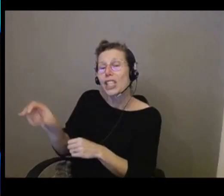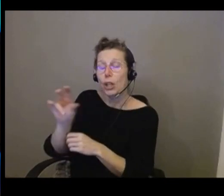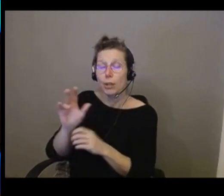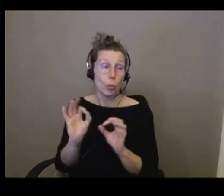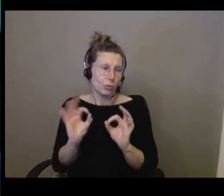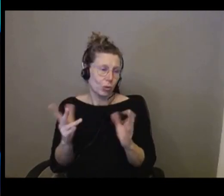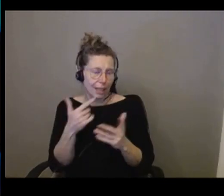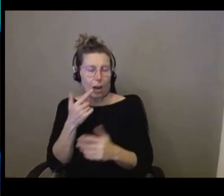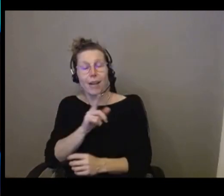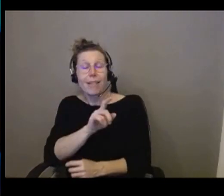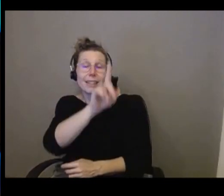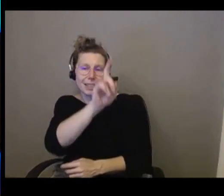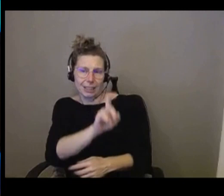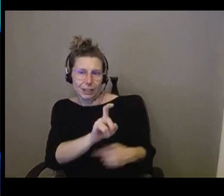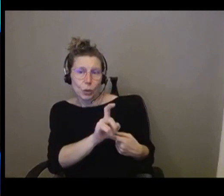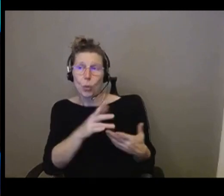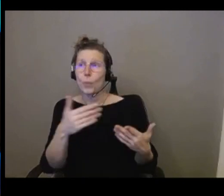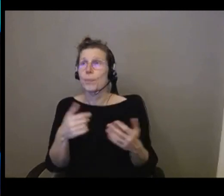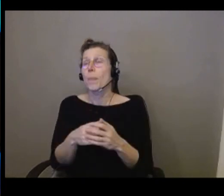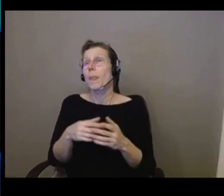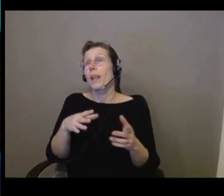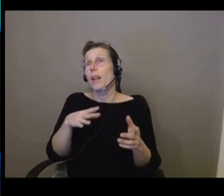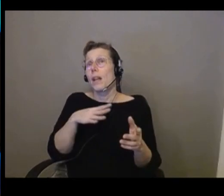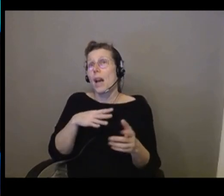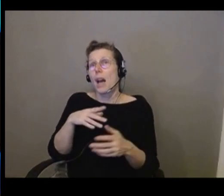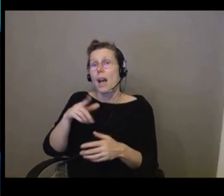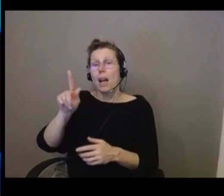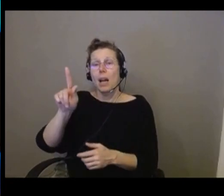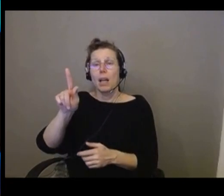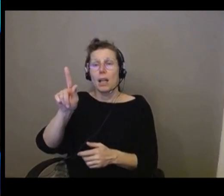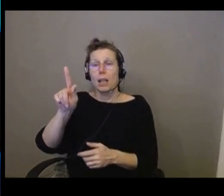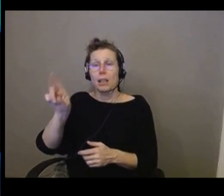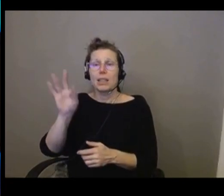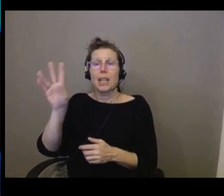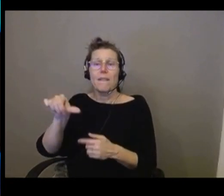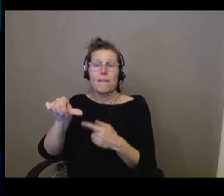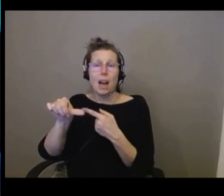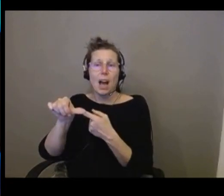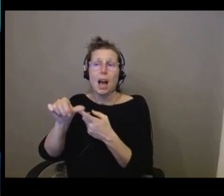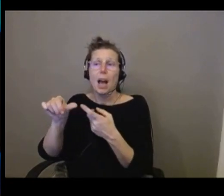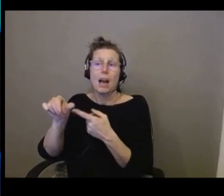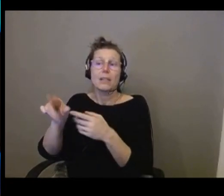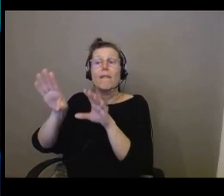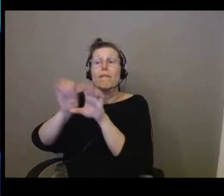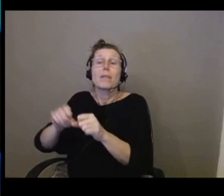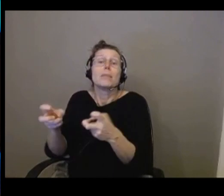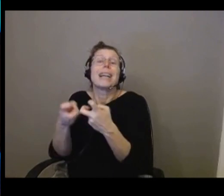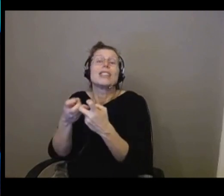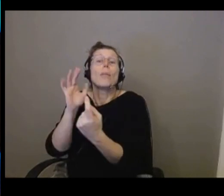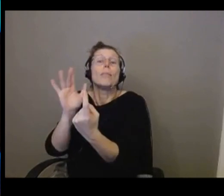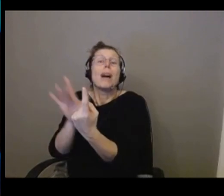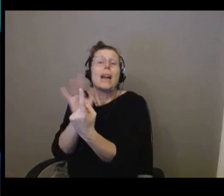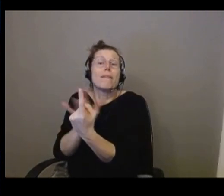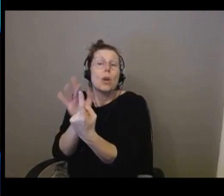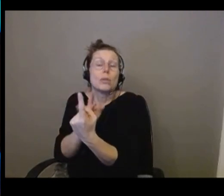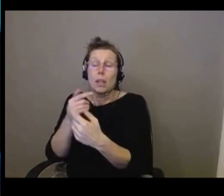que certains GAFA ont fait avec des instruments comme l'iPhone, comment pouvoir en fait se servir de n'importe quel moyen